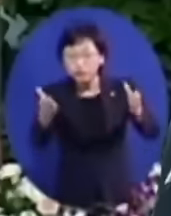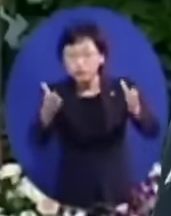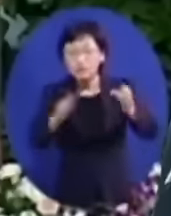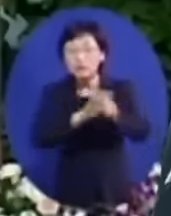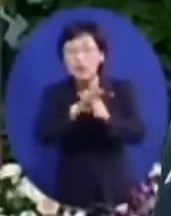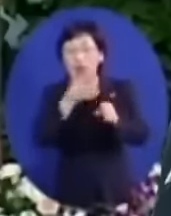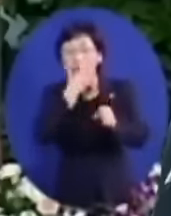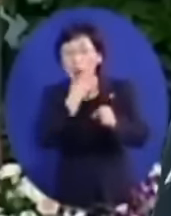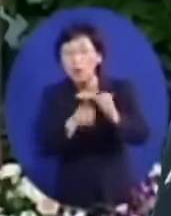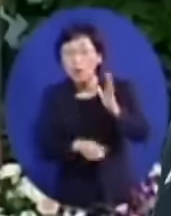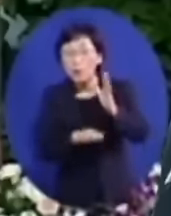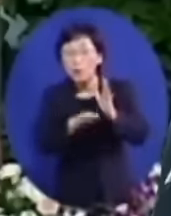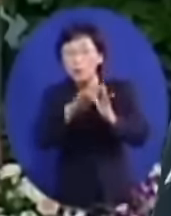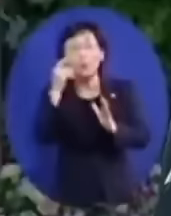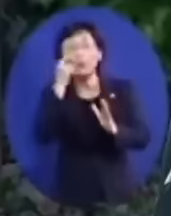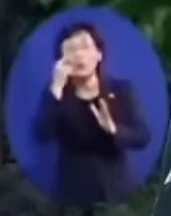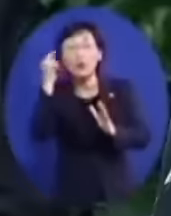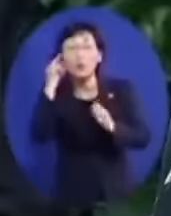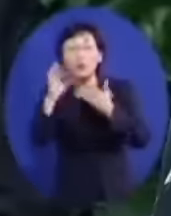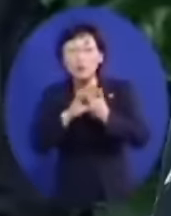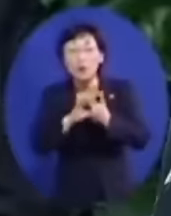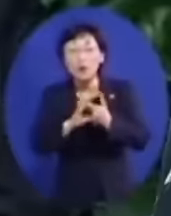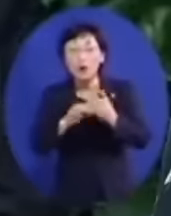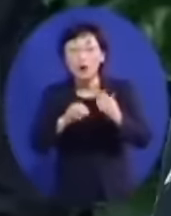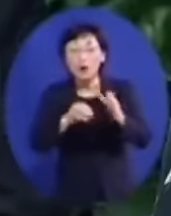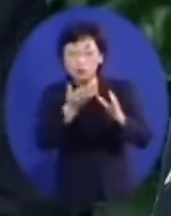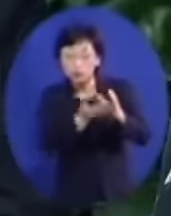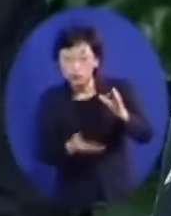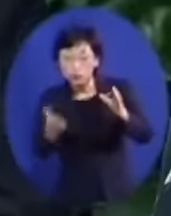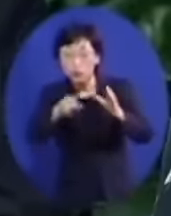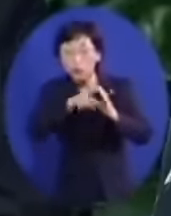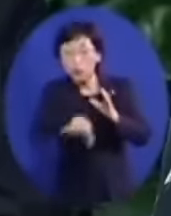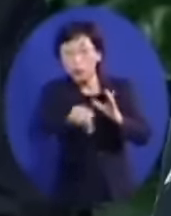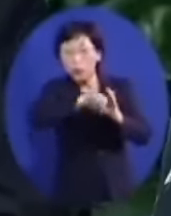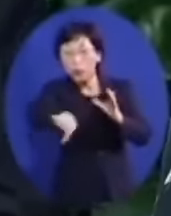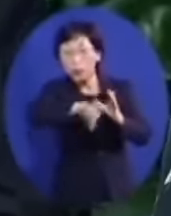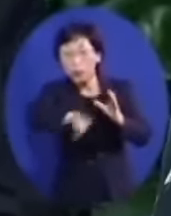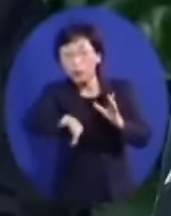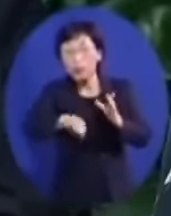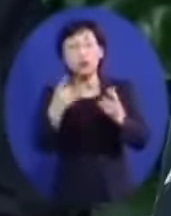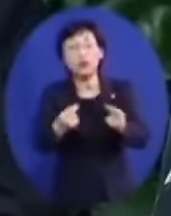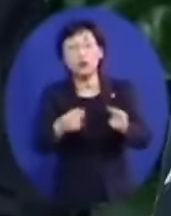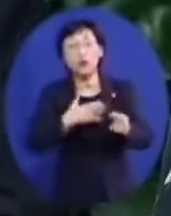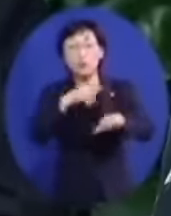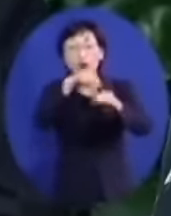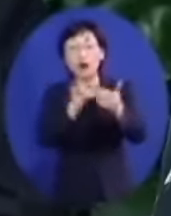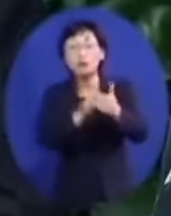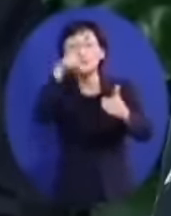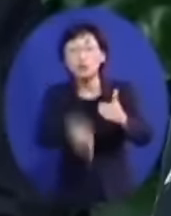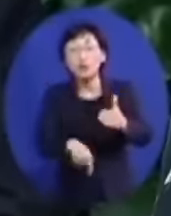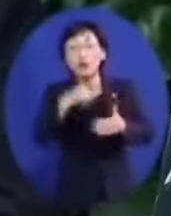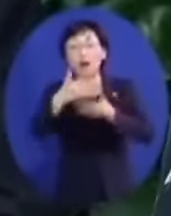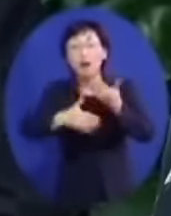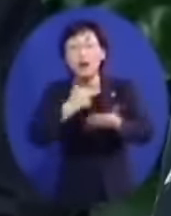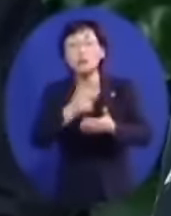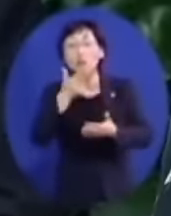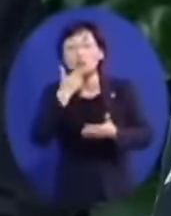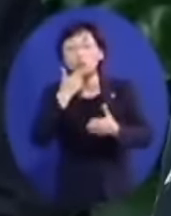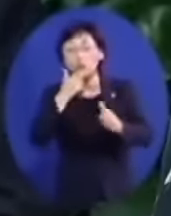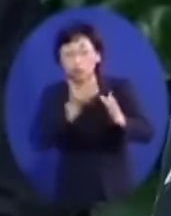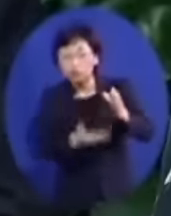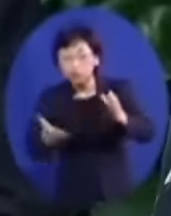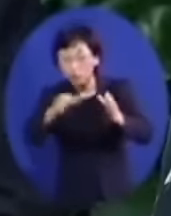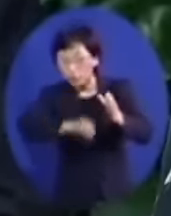채워놓을 수 없습니다. 왜냐하면 알고 보니 그 웅덩이는 터진 웅덩이입니다. 우리 가슴 속에 있는 하나님 없는 웅덩이는 다